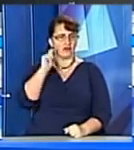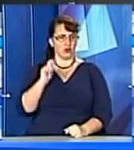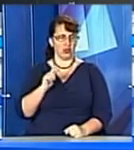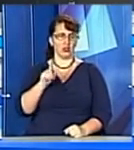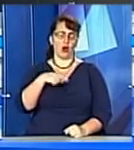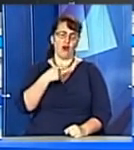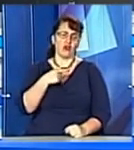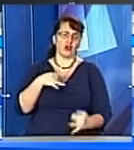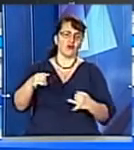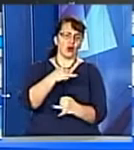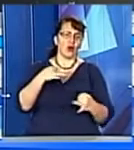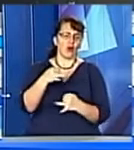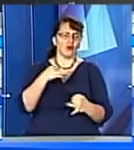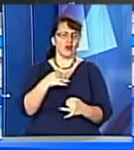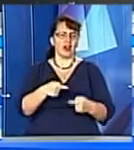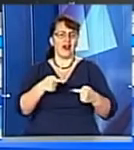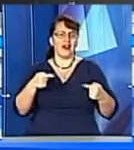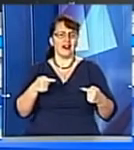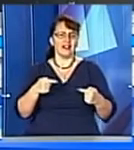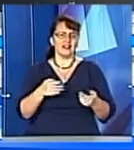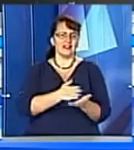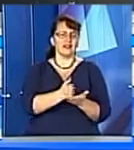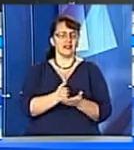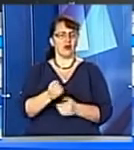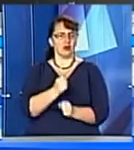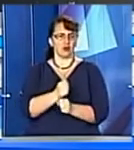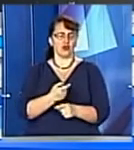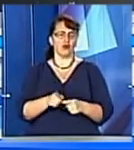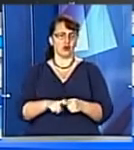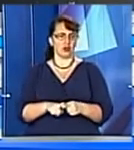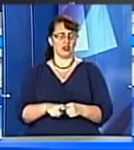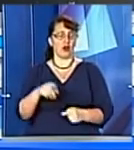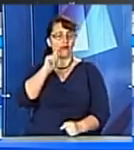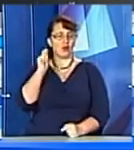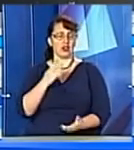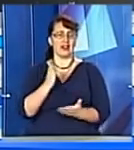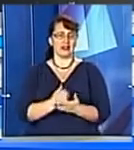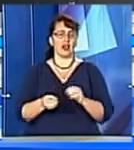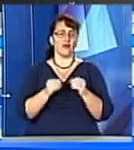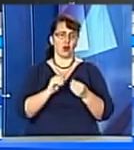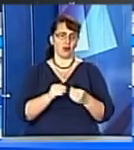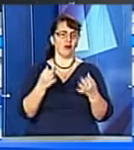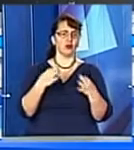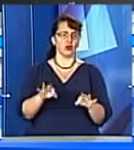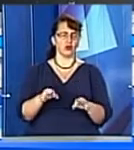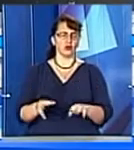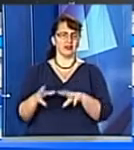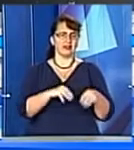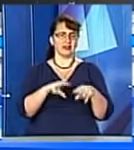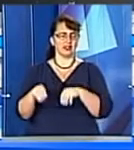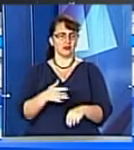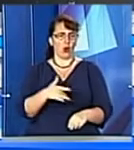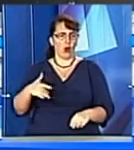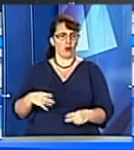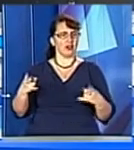різні механізми розвитку донорства від померлих осіб, оскільки в Україні існує проблема доступності трансплантації